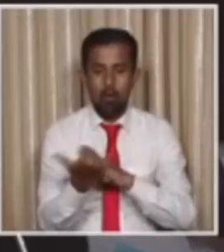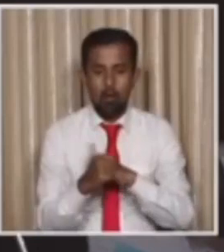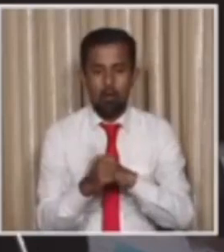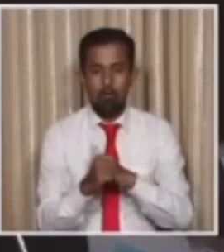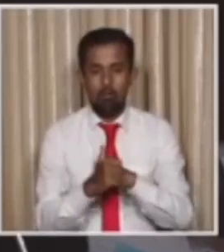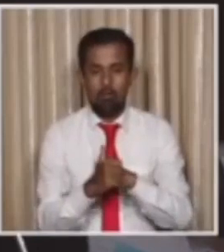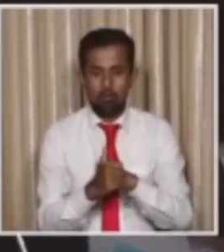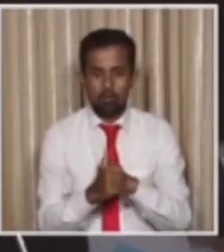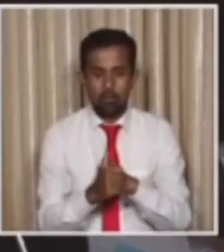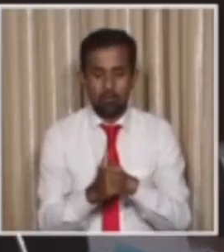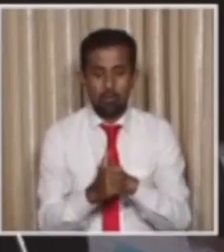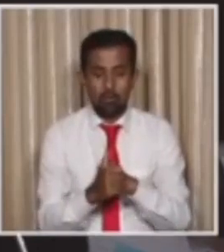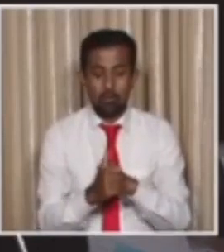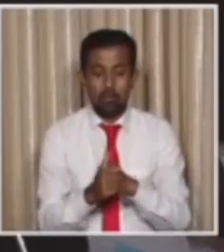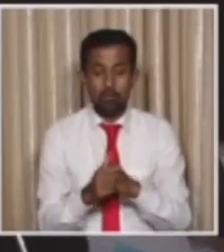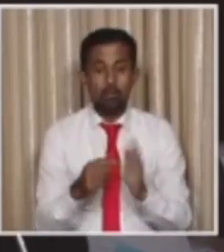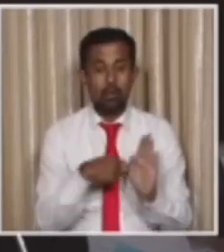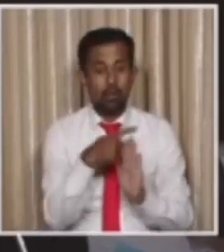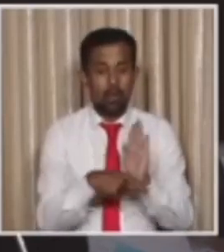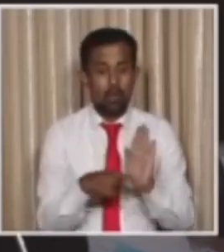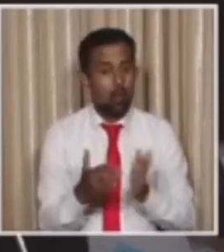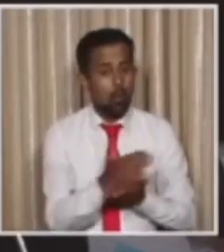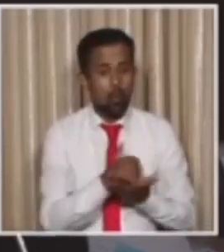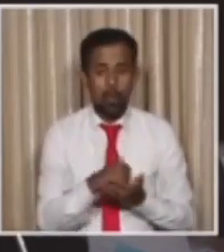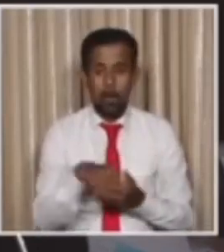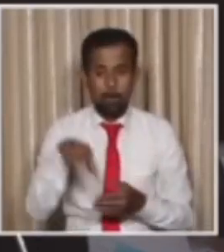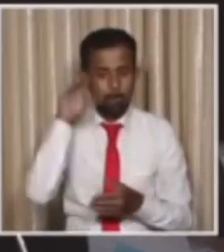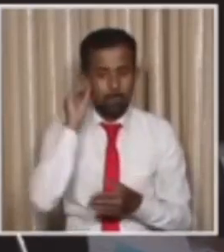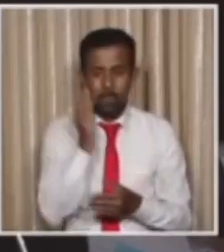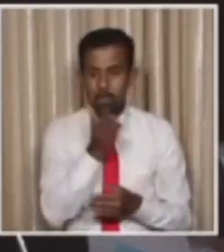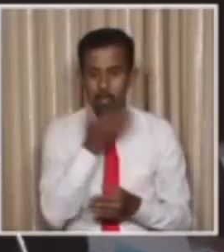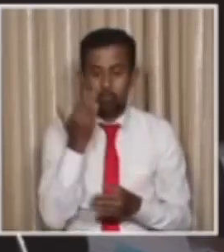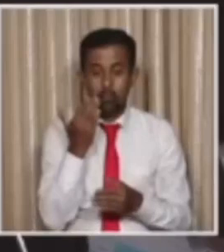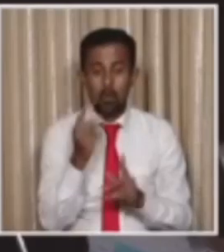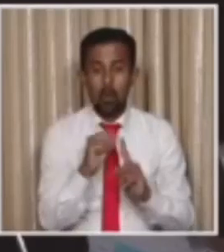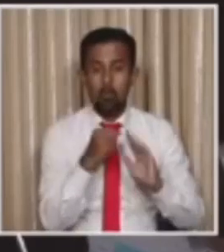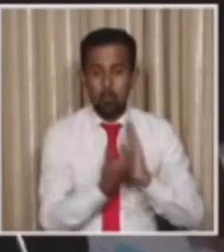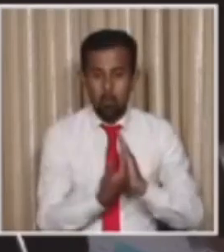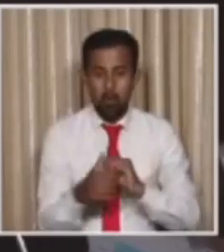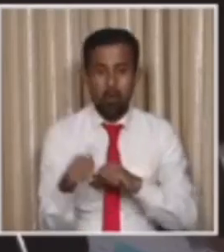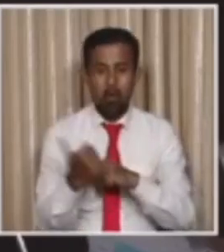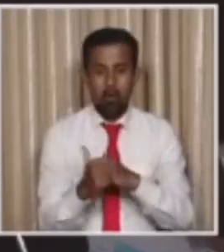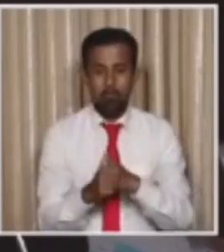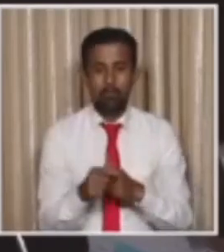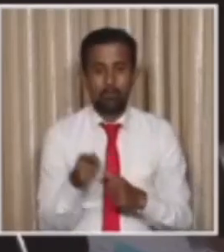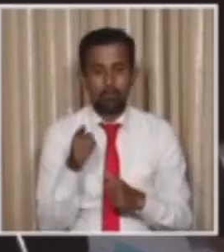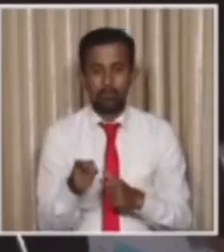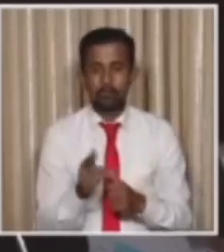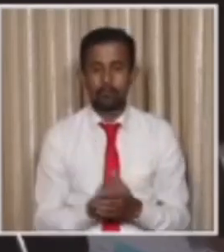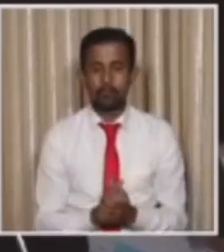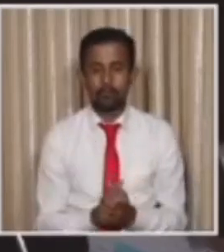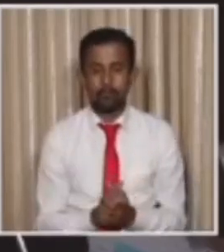සඳහා කිසියම් දුරකට රටේ හැමදෙනාටම පිළිගත හැකි ජාලයක් නිර්මාණය කිරීමට හැකිවීම